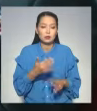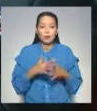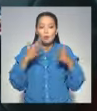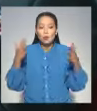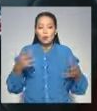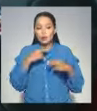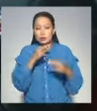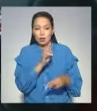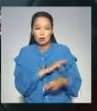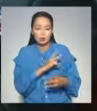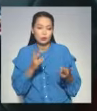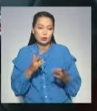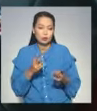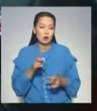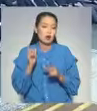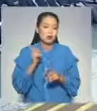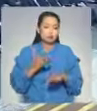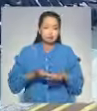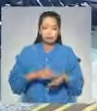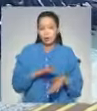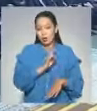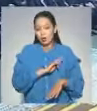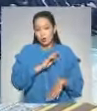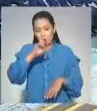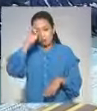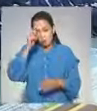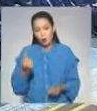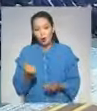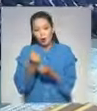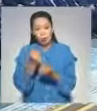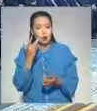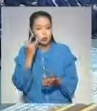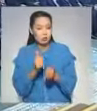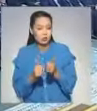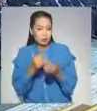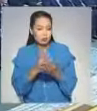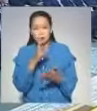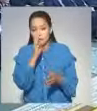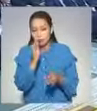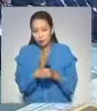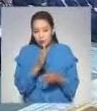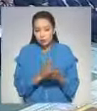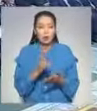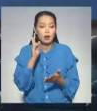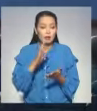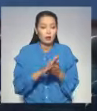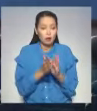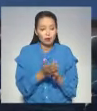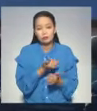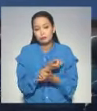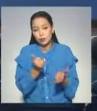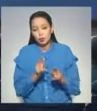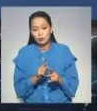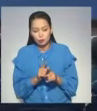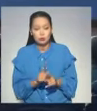бағалайды. Жүк ауыр мамандық иелеріне мемлекет тарапынан да қолдау көрсетіліп келеді. Жалақы өсті, тұрғын үй төлемін алатын қызметкерлер